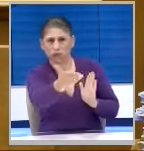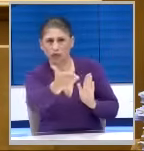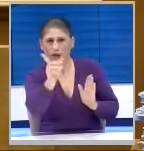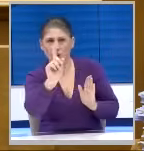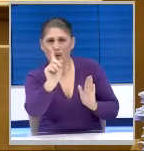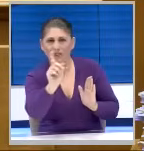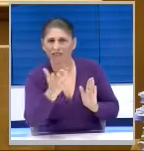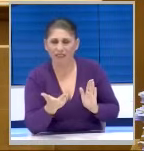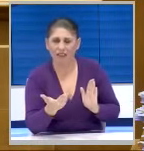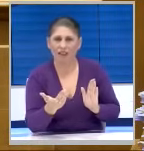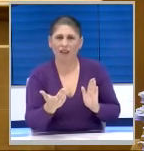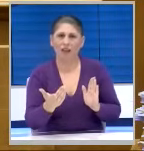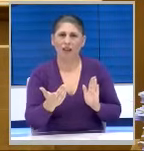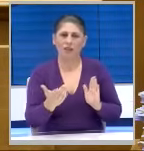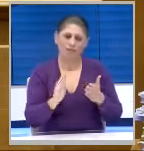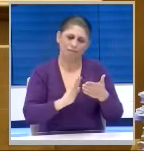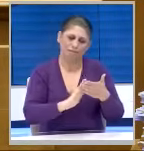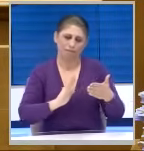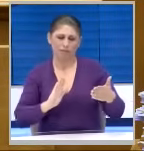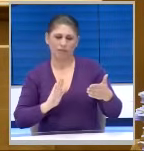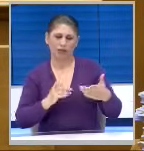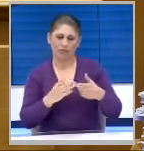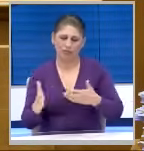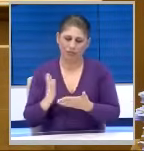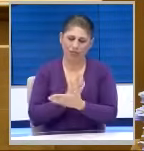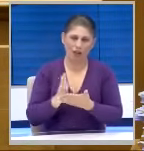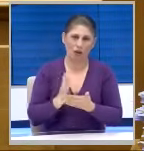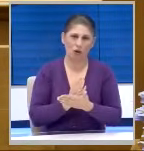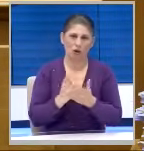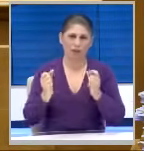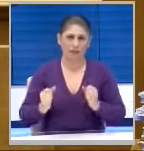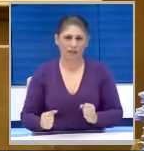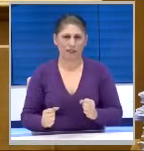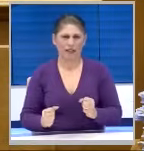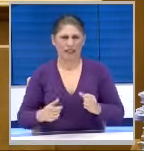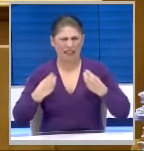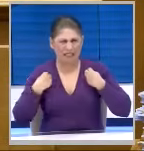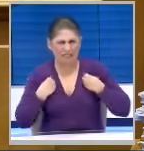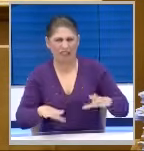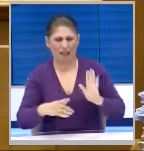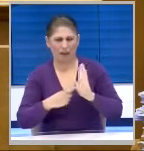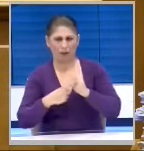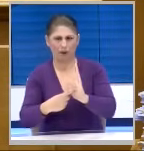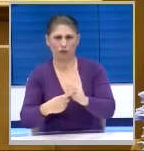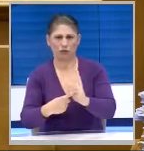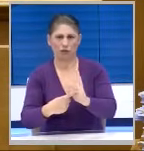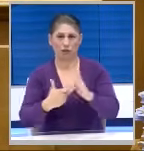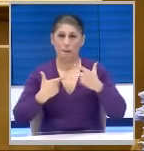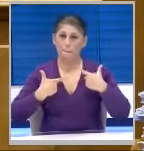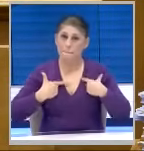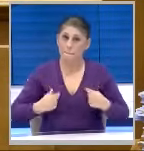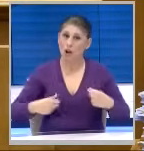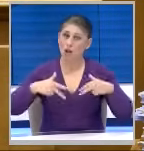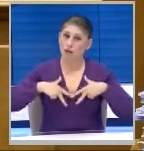αποστασιοποιήθηκε και διαχώρισε τη θέση του από τη σκαιά χυδαία παρουσία μελών σας και